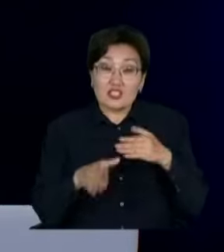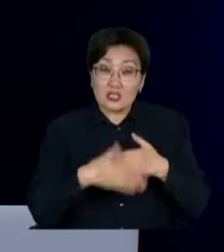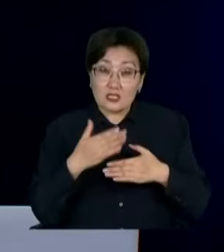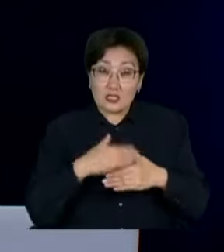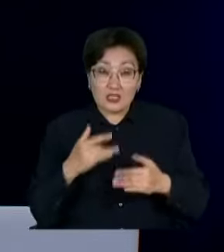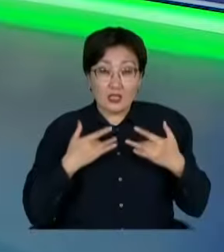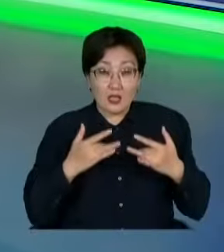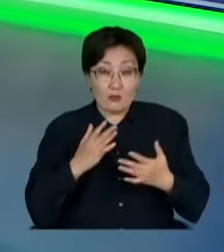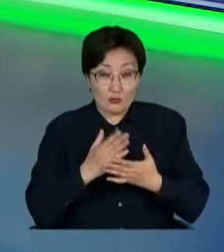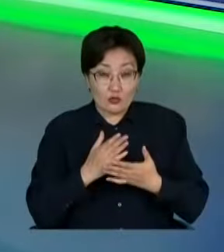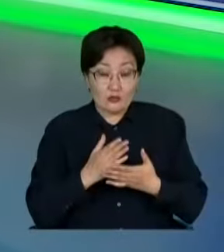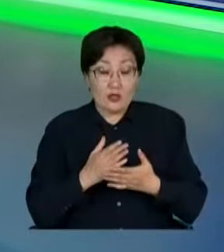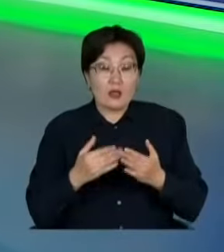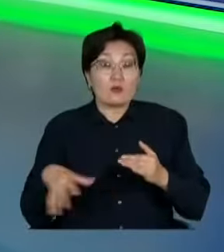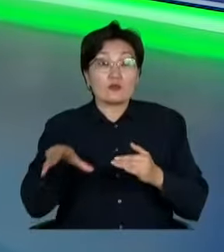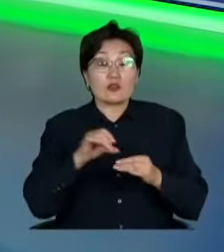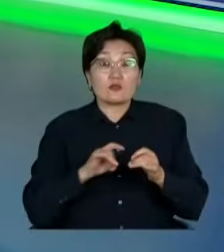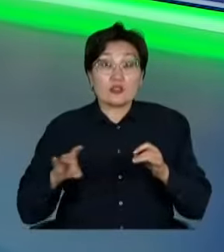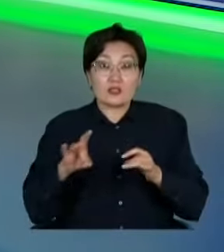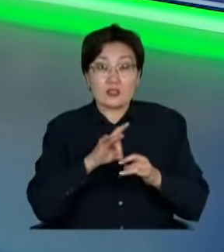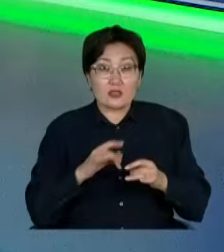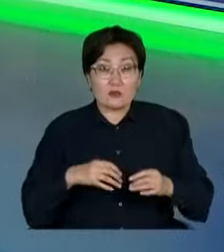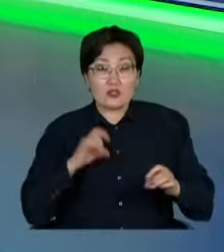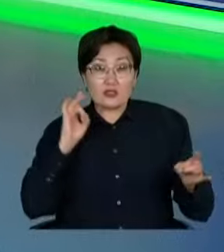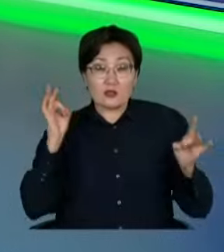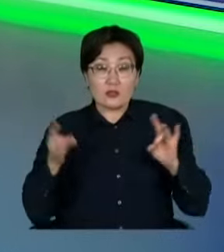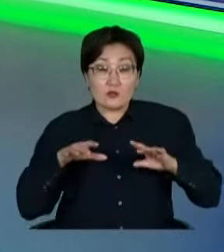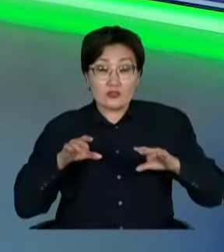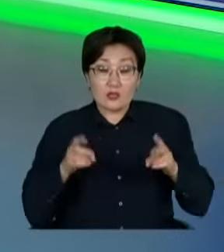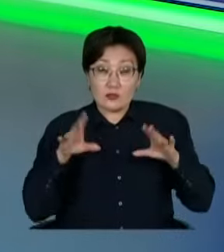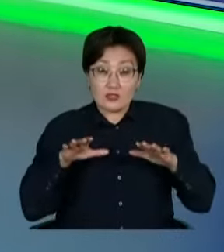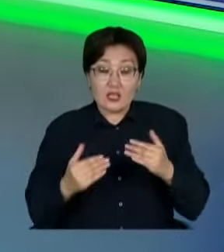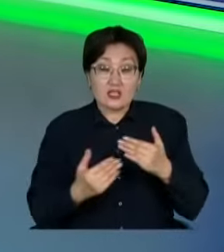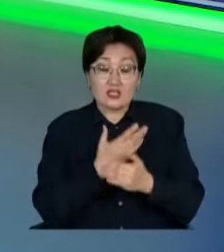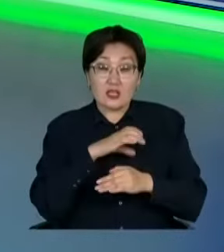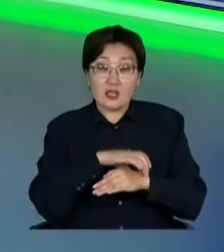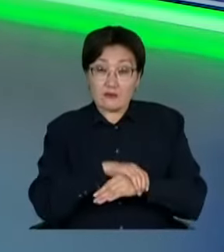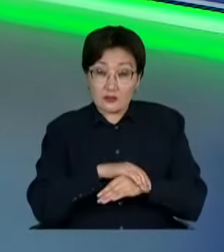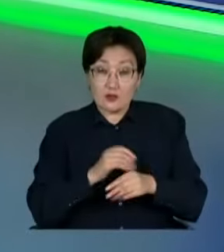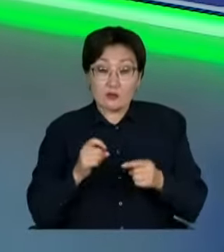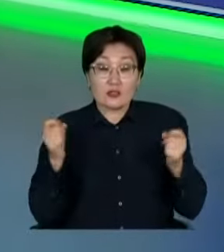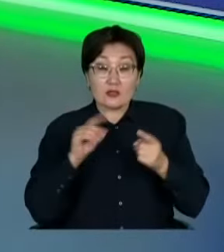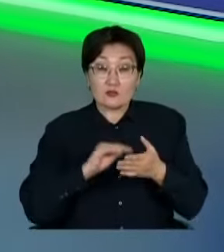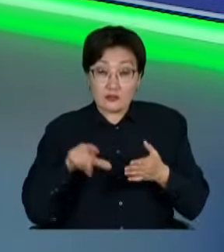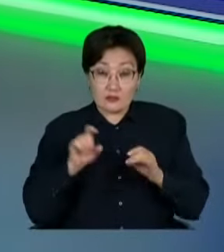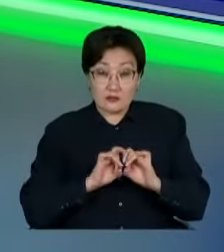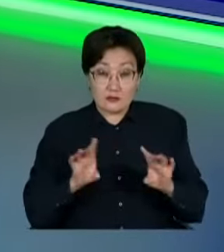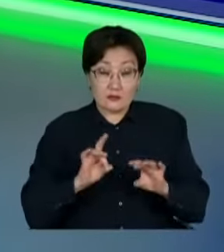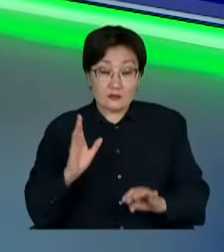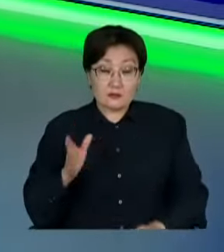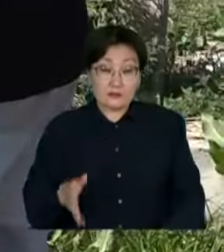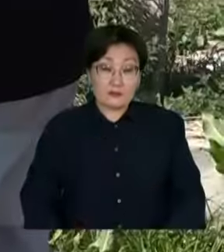отыр. Бүтін бір ауданды дүр сілкіндірген қанды қылмыстың жаңа деректерін Айкерім Пернебек біліп қайтты.